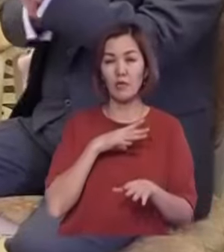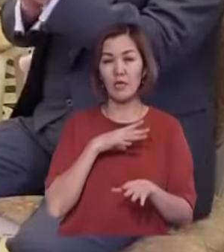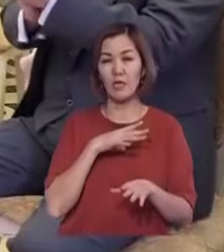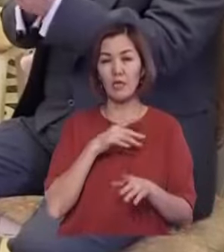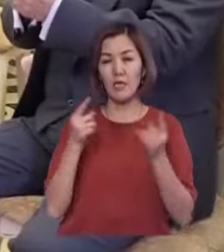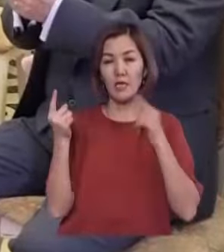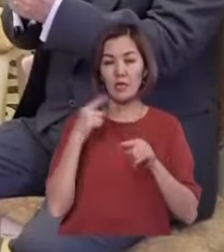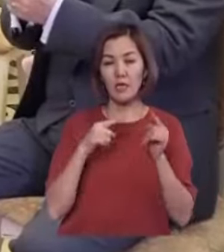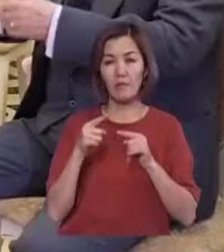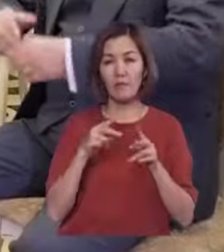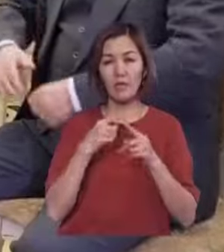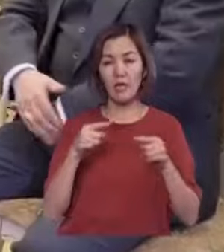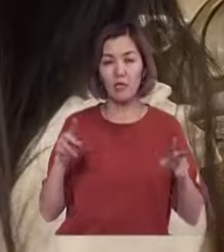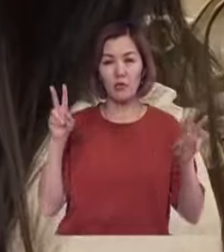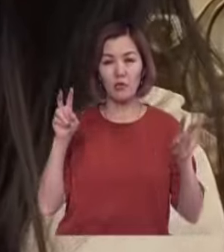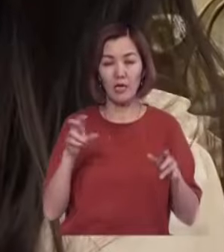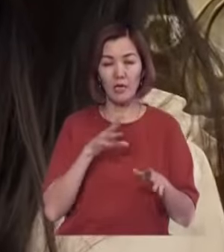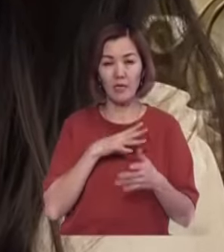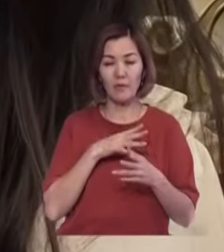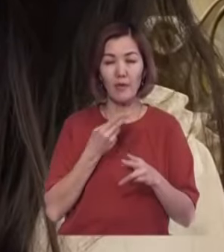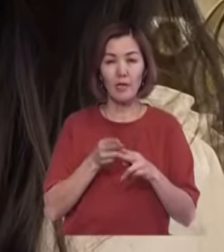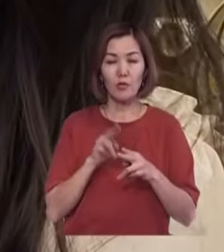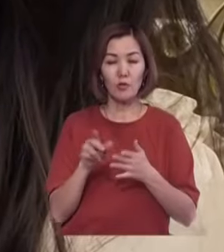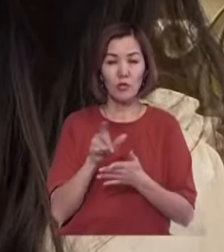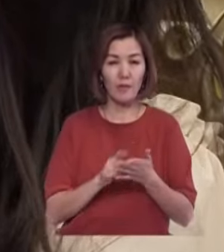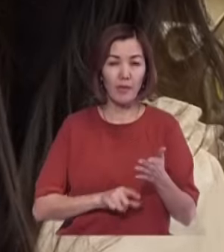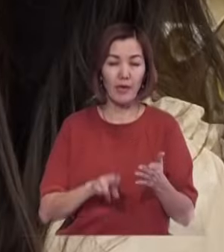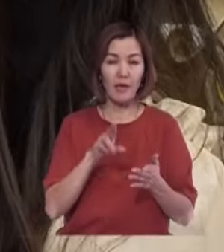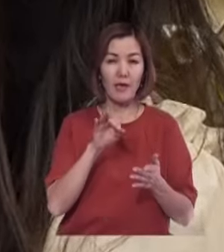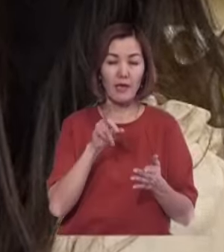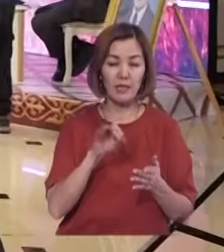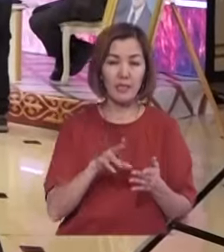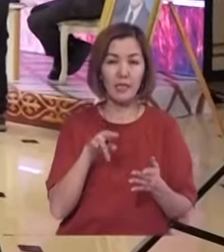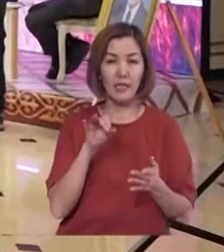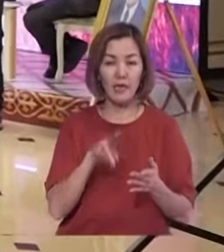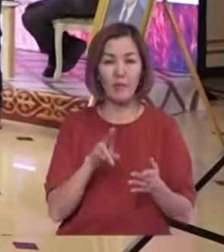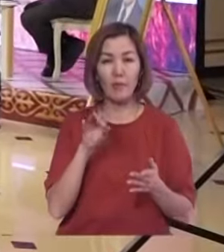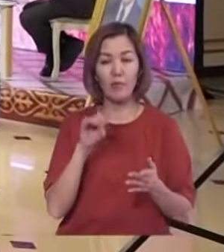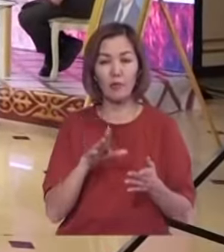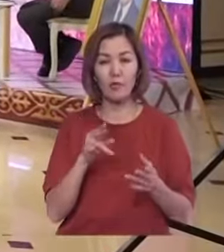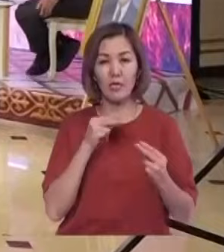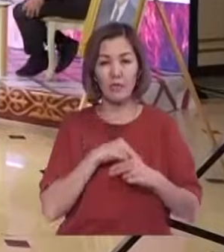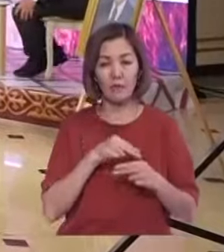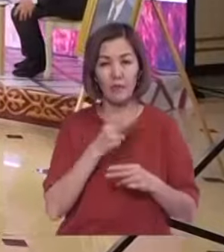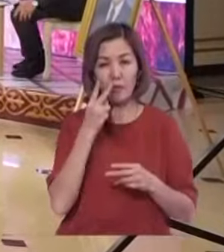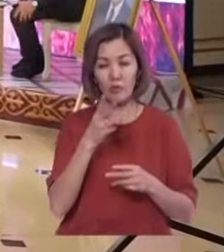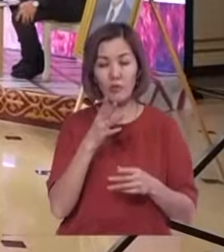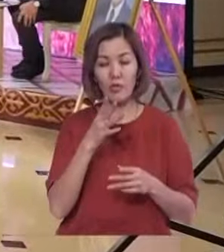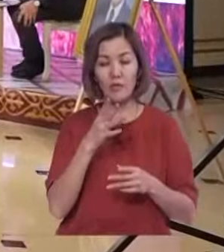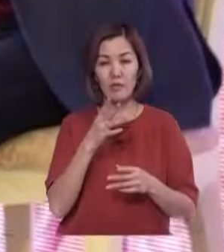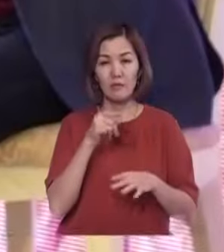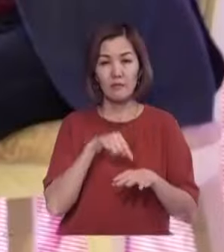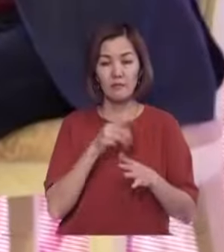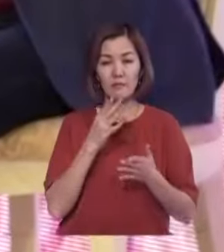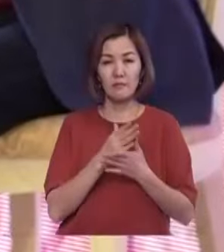шығармашылығы көп қырлы, алуан сырлы, сондықтан поэзия, проза, драма саласында еңбектенгендерін байқатты. Ұлы ақынның